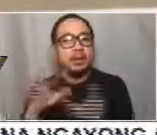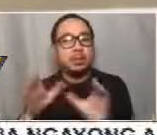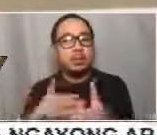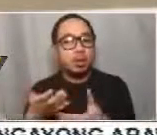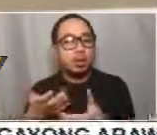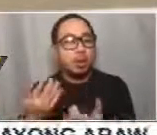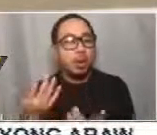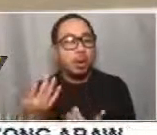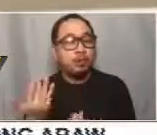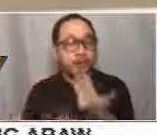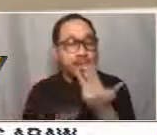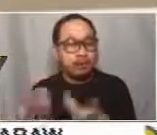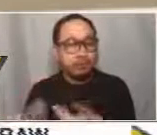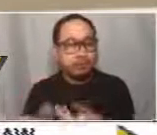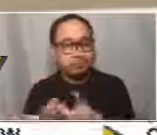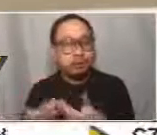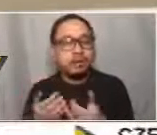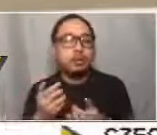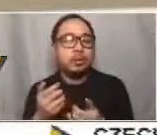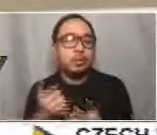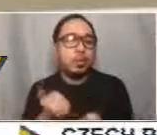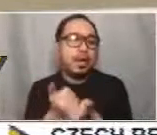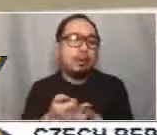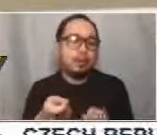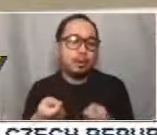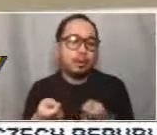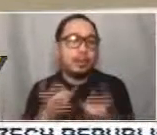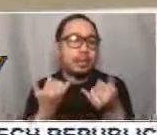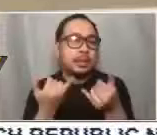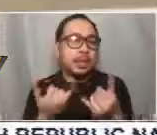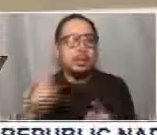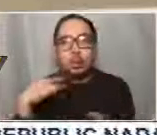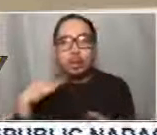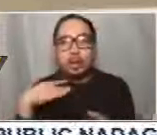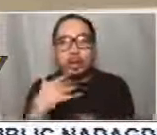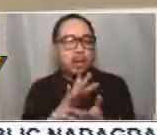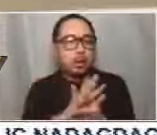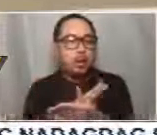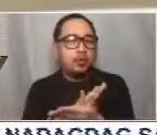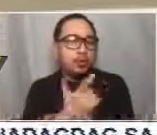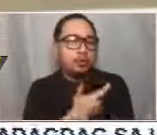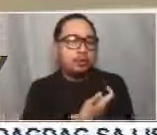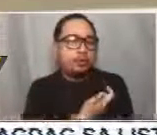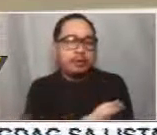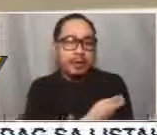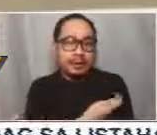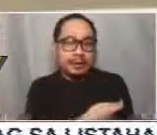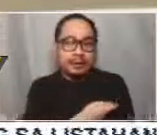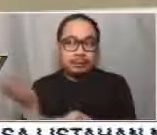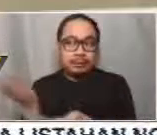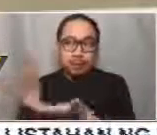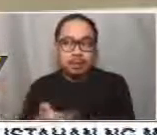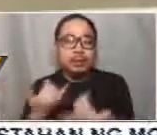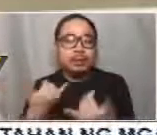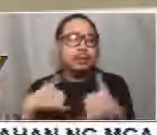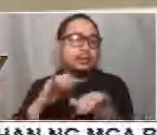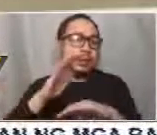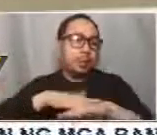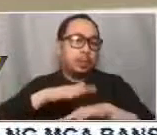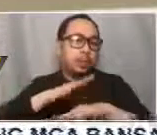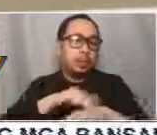MGCQ, okay din yan sa mga mayors. Ang importante, yung mga targeted lockdown, under